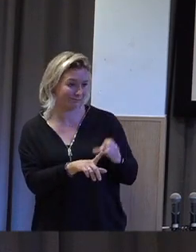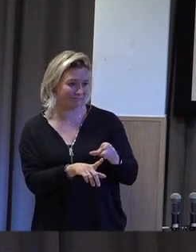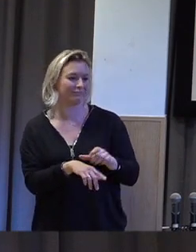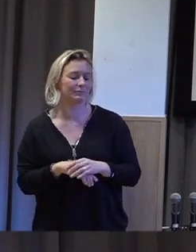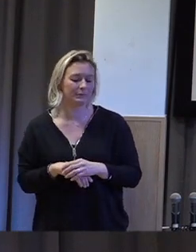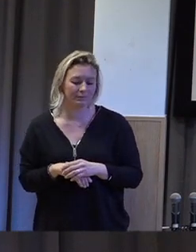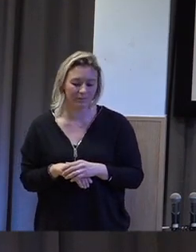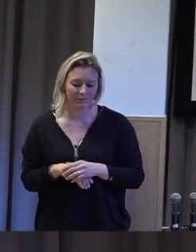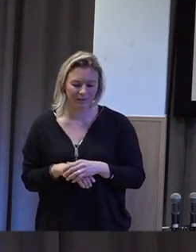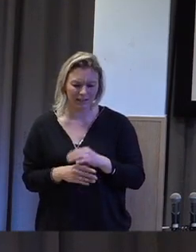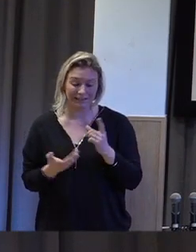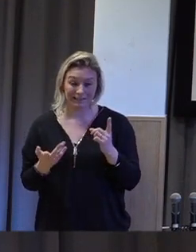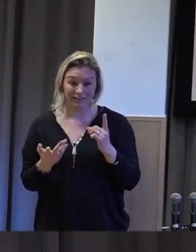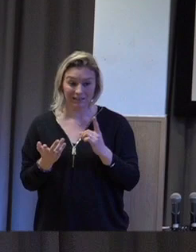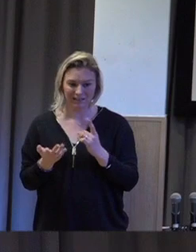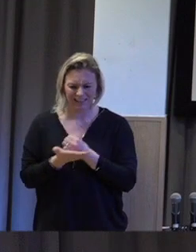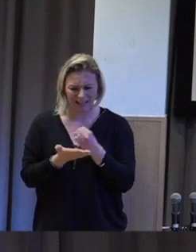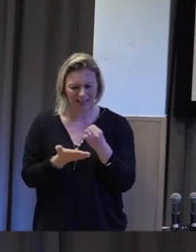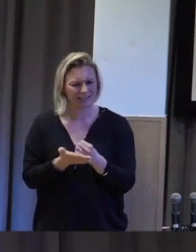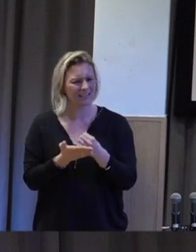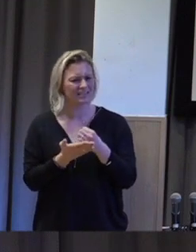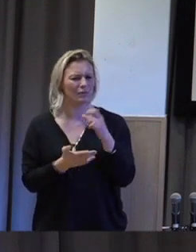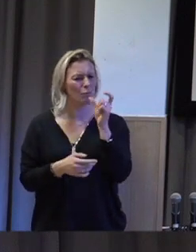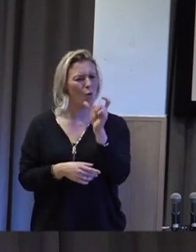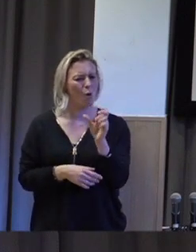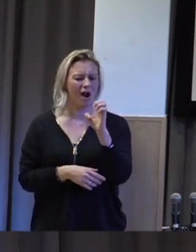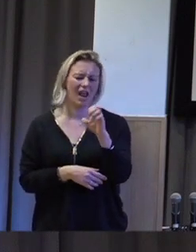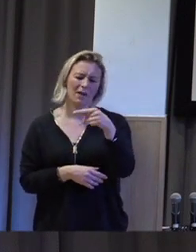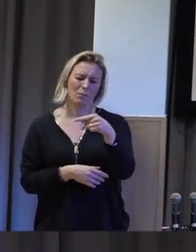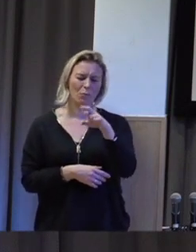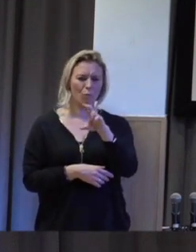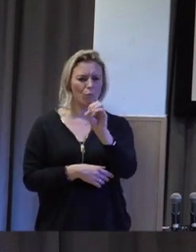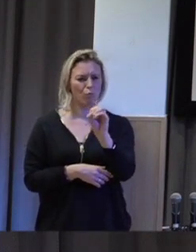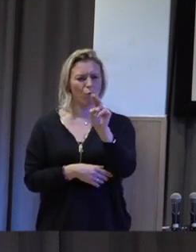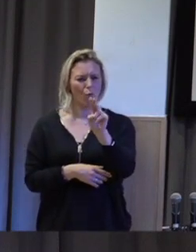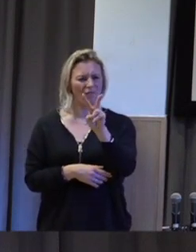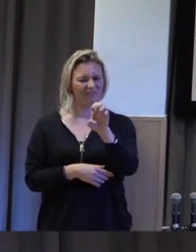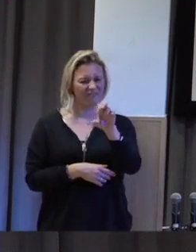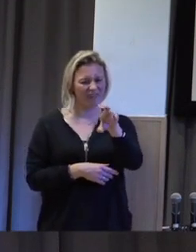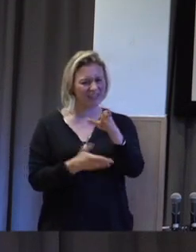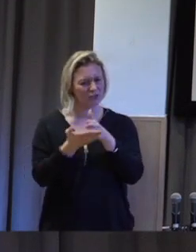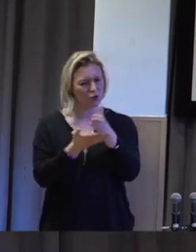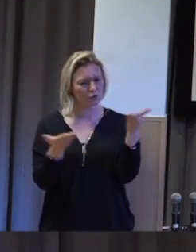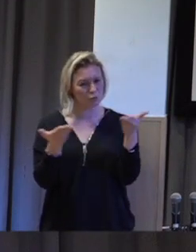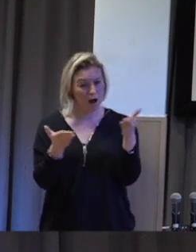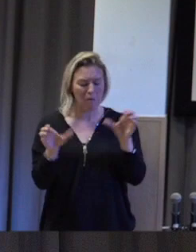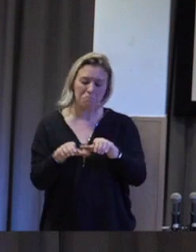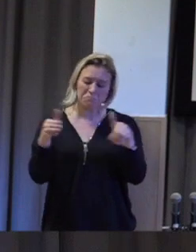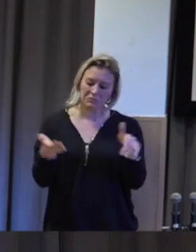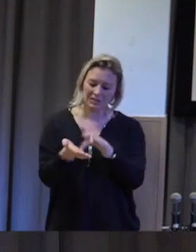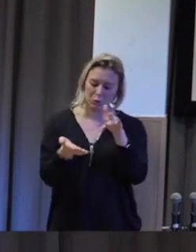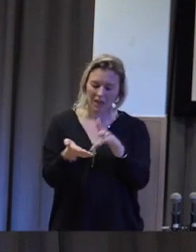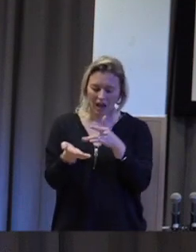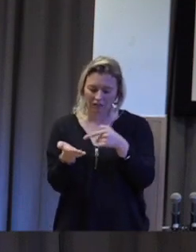Éprouver. J'ai essayé de comprendre ce que veut dire le verbe éprouver. Et il est dit dans le dictionnaire que c'est tester